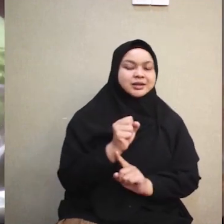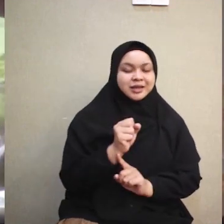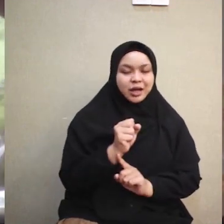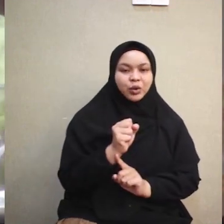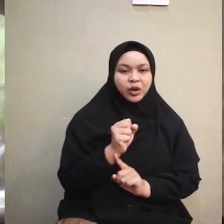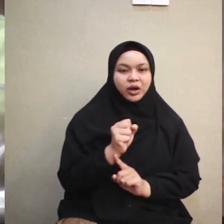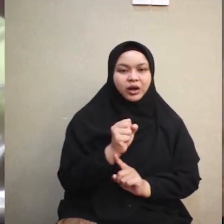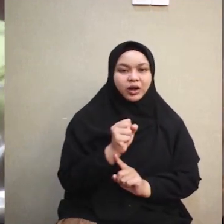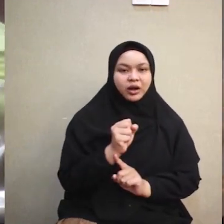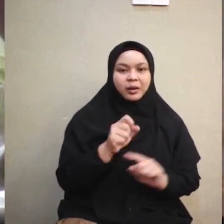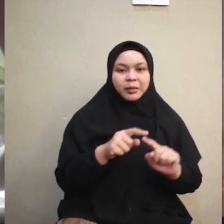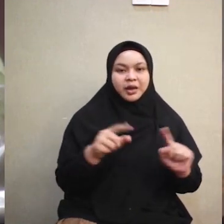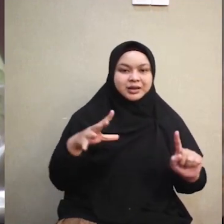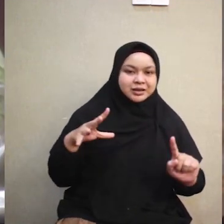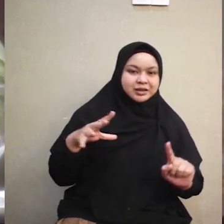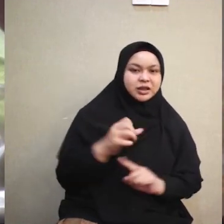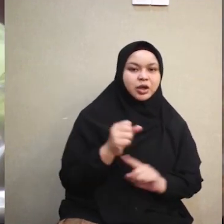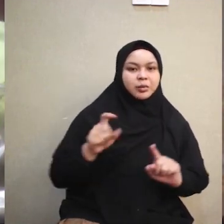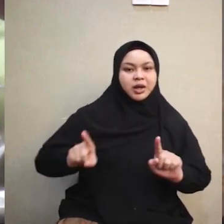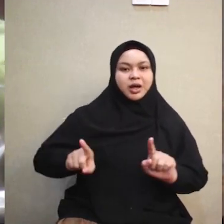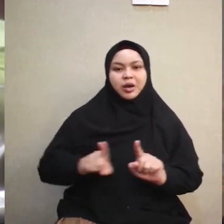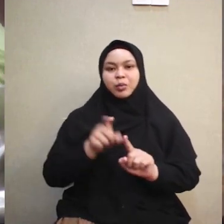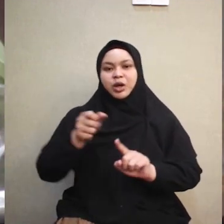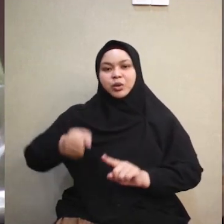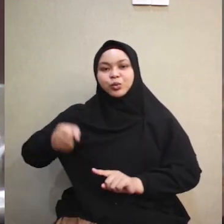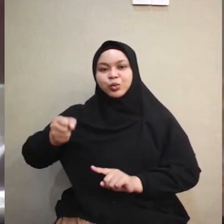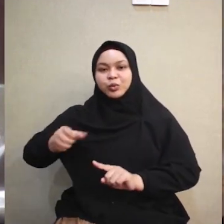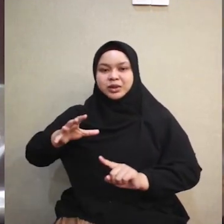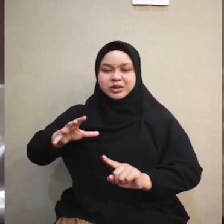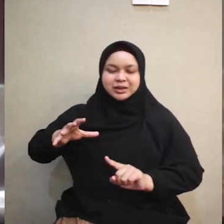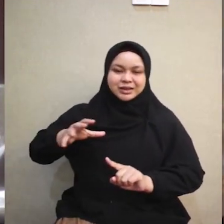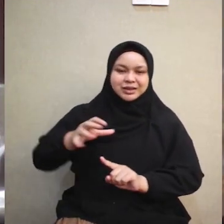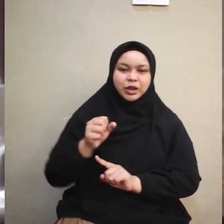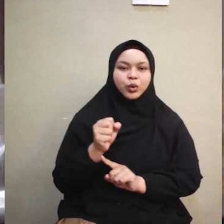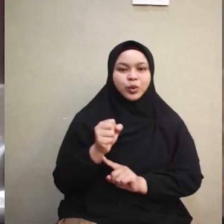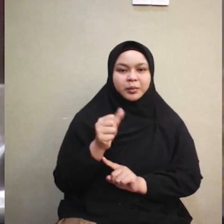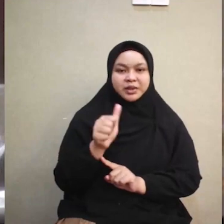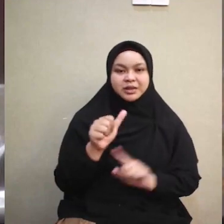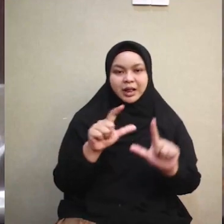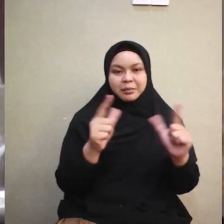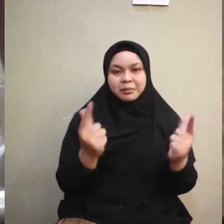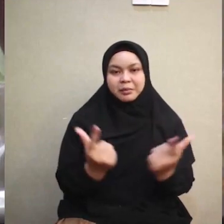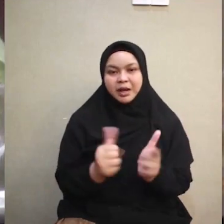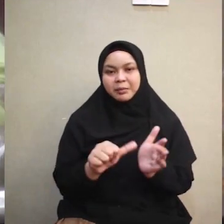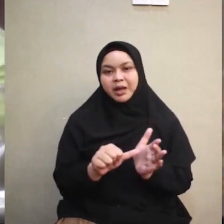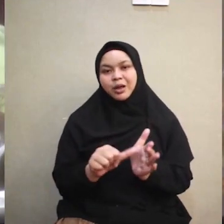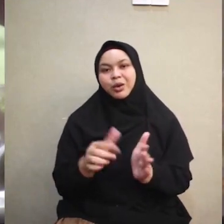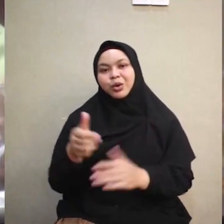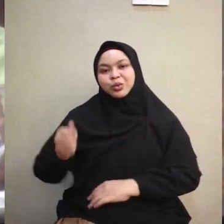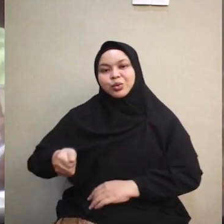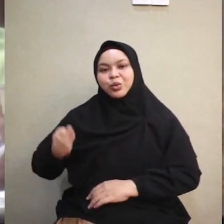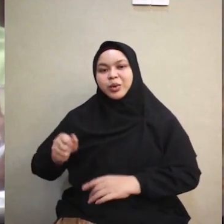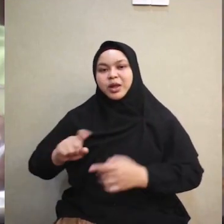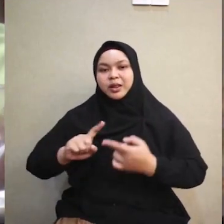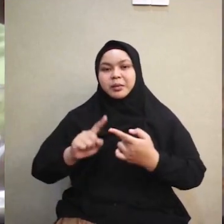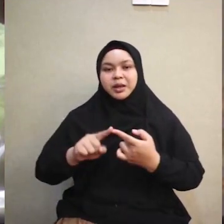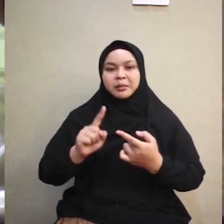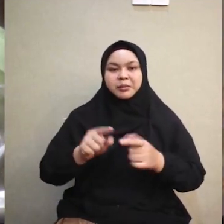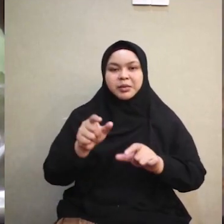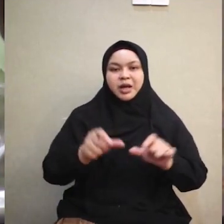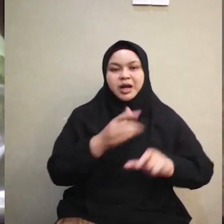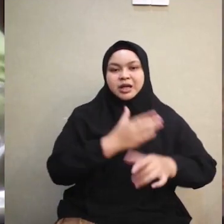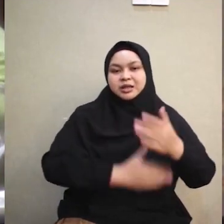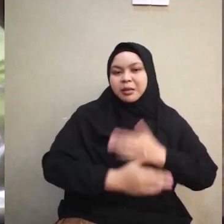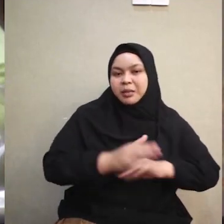pendamping hukum keterjangkauan untuk lembaga bantuan hukum di kawan-kawan dengan disabilitas atau di Kepulauan